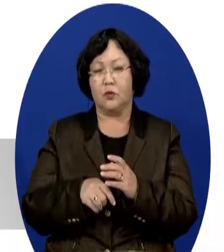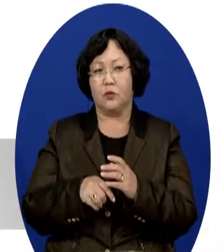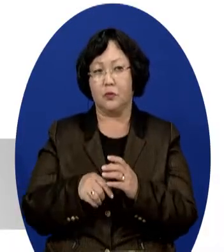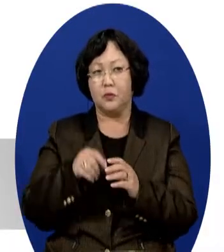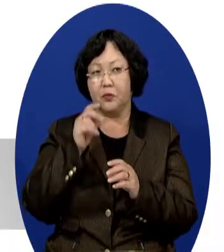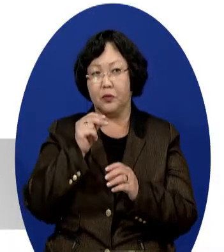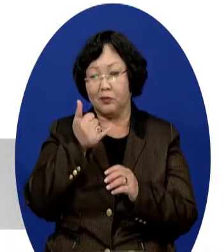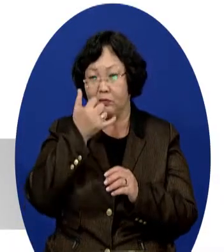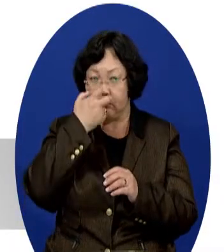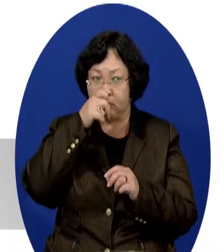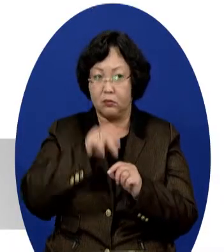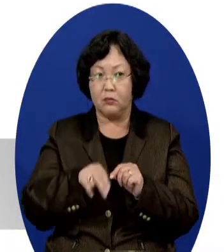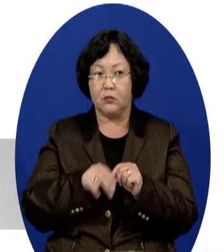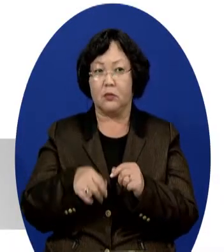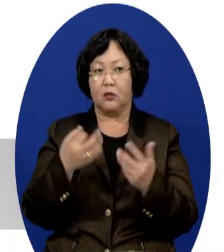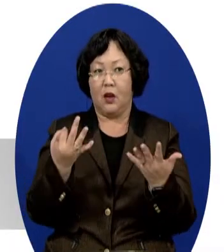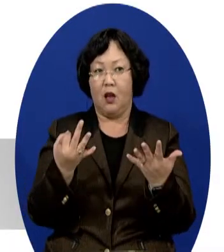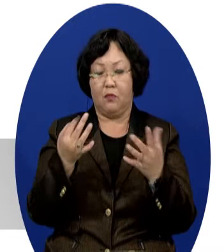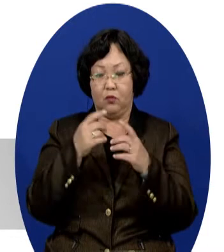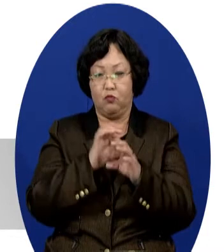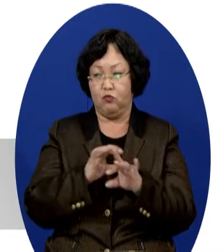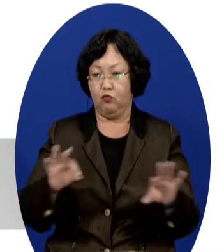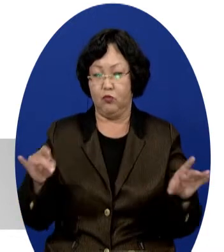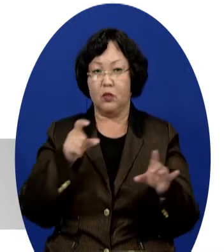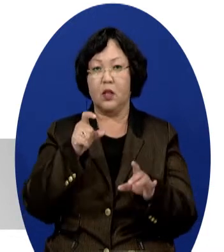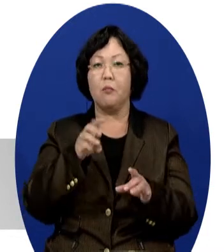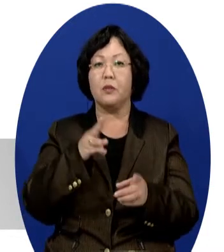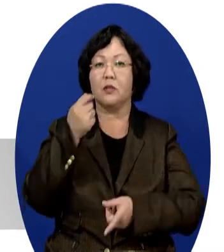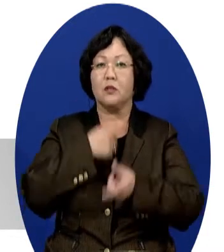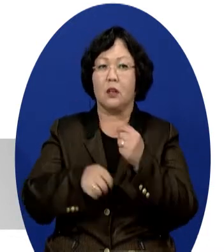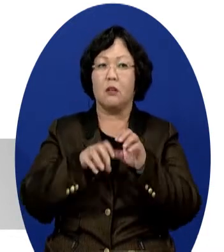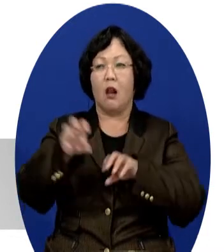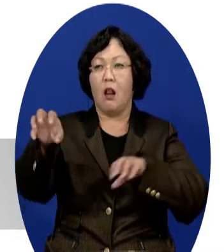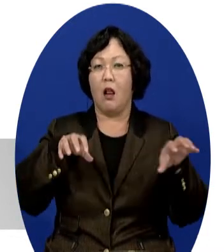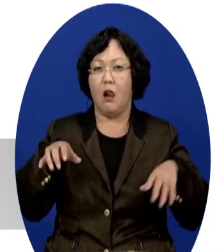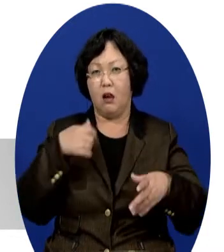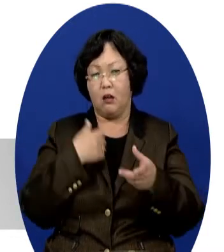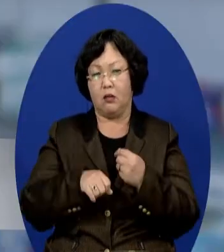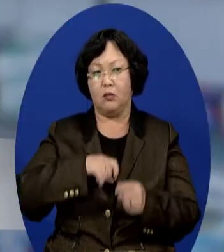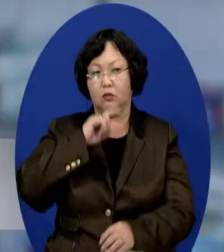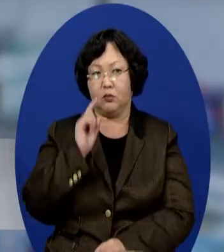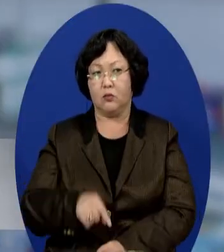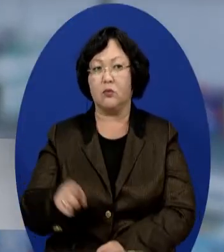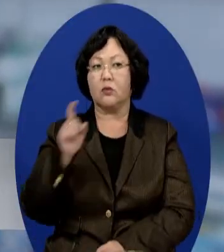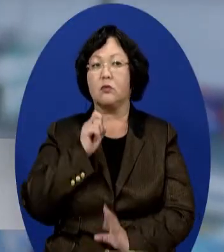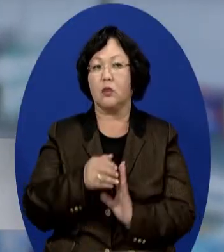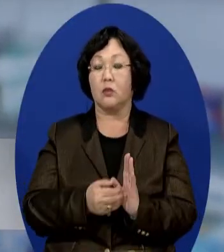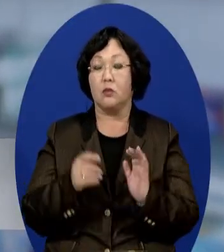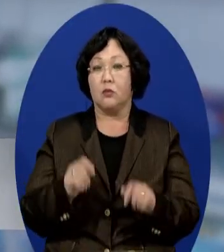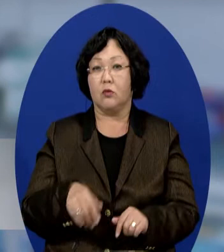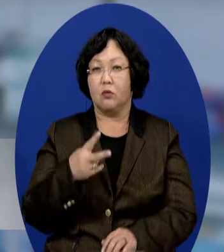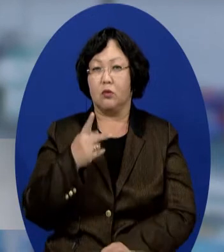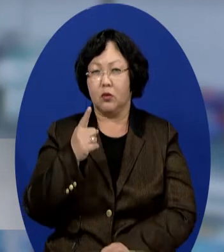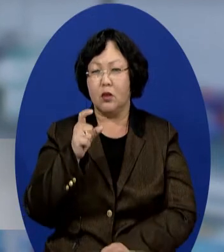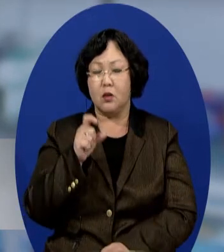нь шалгаж байж 8 төрлийн түргэвчлсэн тестийг эмийн сангуудаар зарах зөвшөөрөл олгосон гэж тайлбарллаа. Өнөөдрийн байдлаар 21 эм